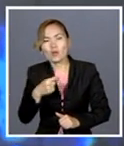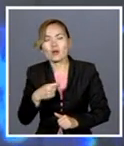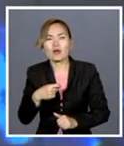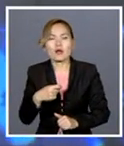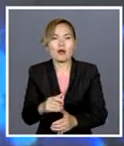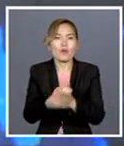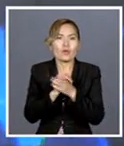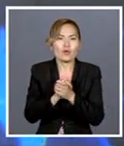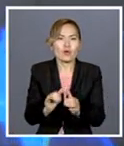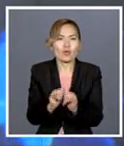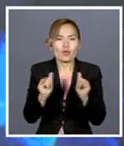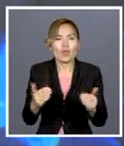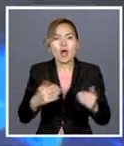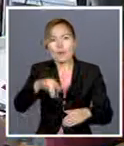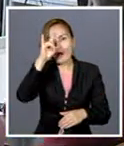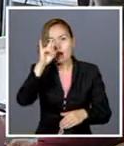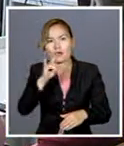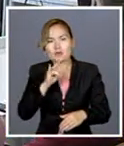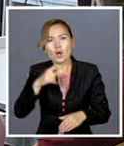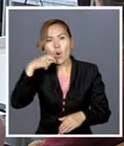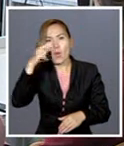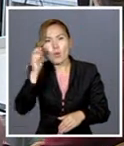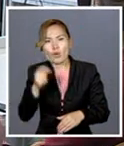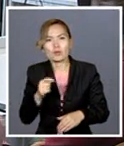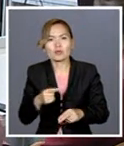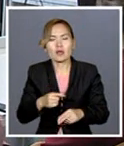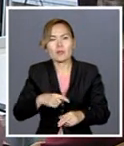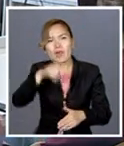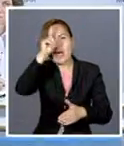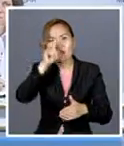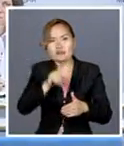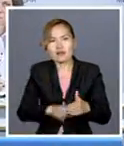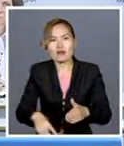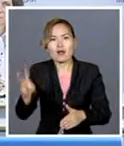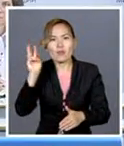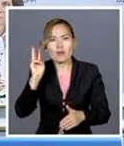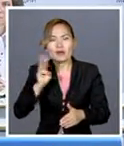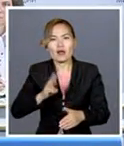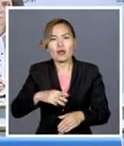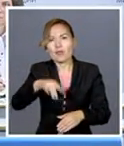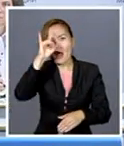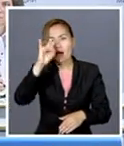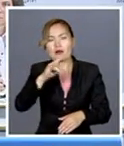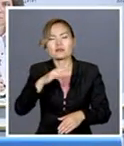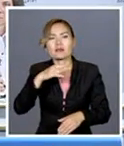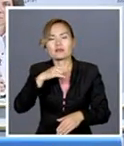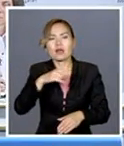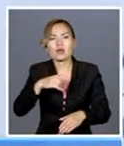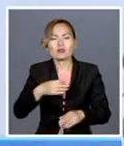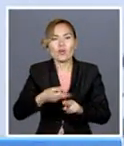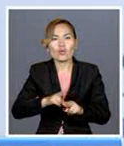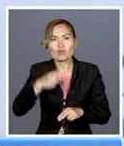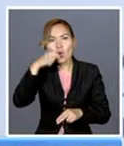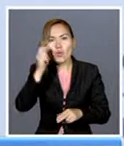сенім нығайып келеді. Бүгін Қазақстандағы Украина істері бойынша уақытша сенімді өкіл Володимир Джиджора екі ел арасындағы дипломатиялық